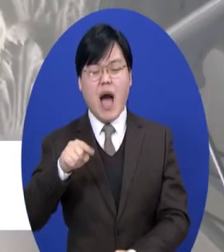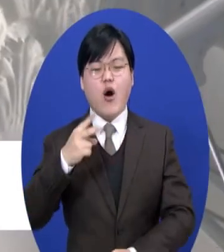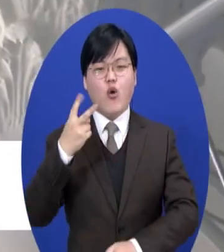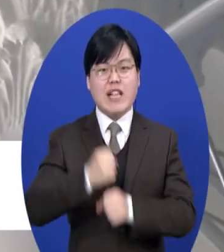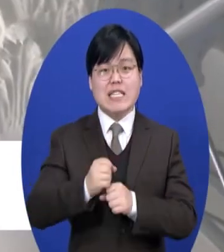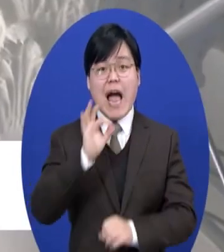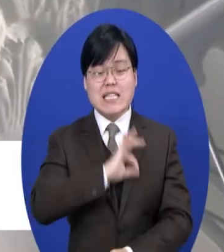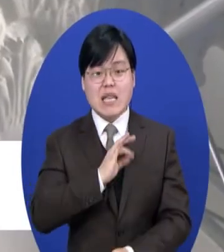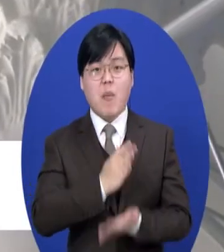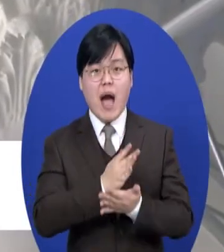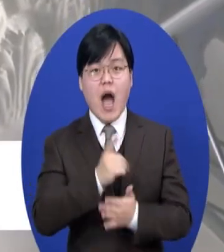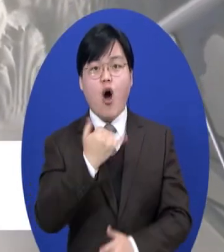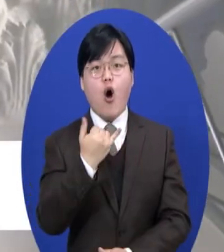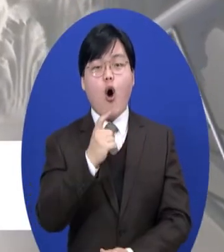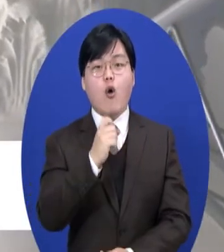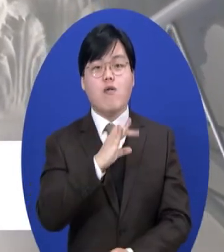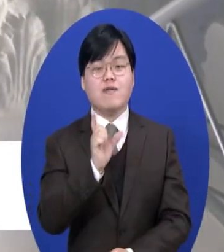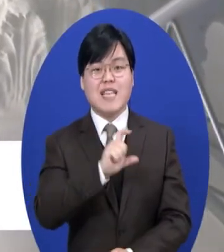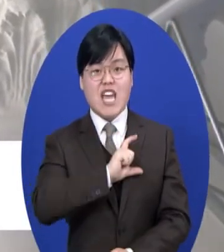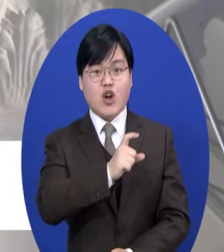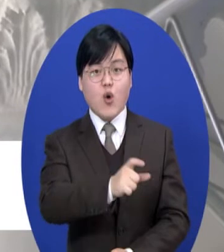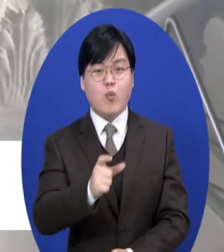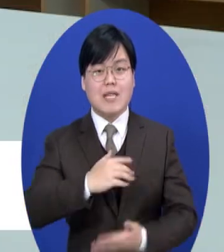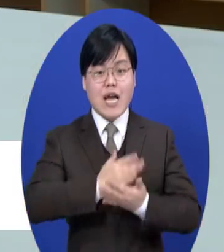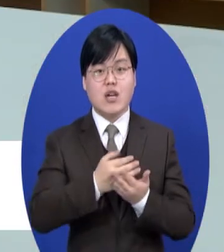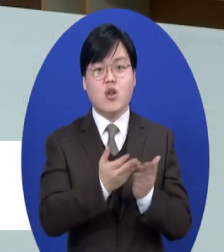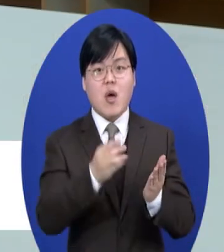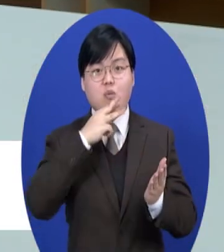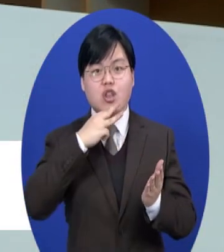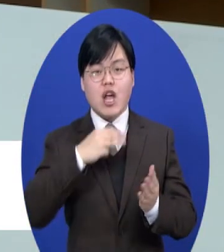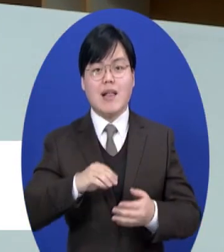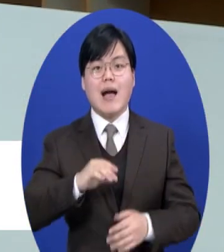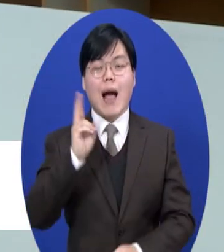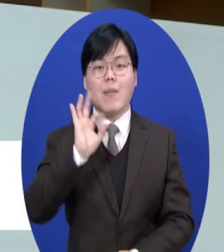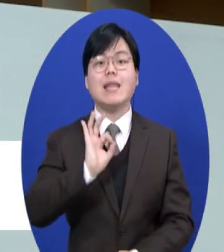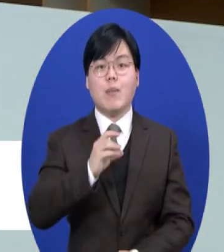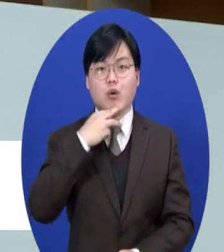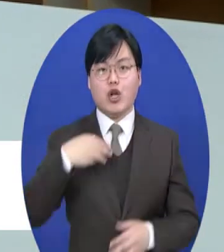ажиллагаа нь ашигтай үйж, хувьцаа эзэмшигчдэд ноогдлог ашиг тараах харуулсан компаниудын мэдээллийг одоо хүргэе.